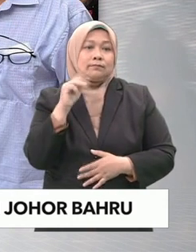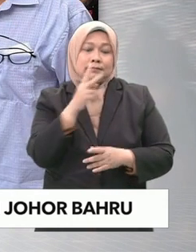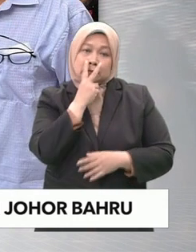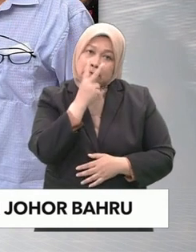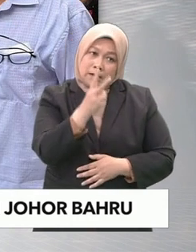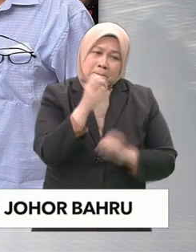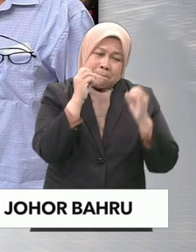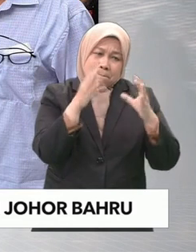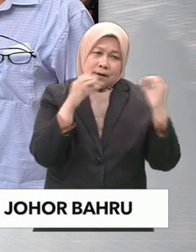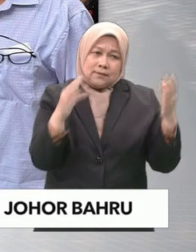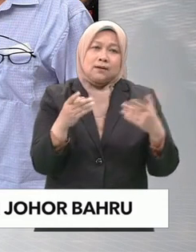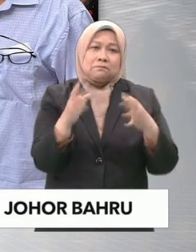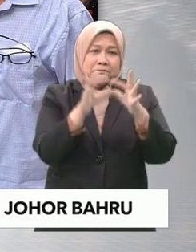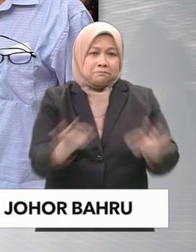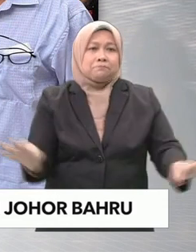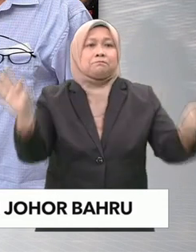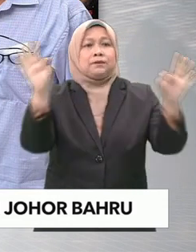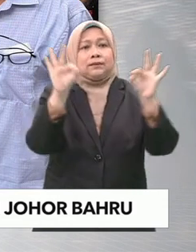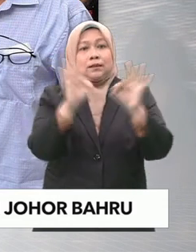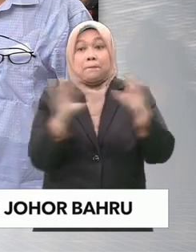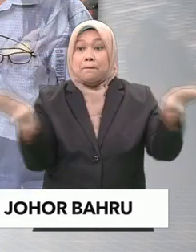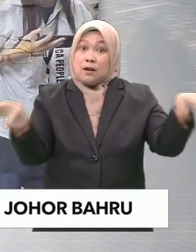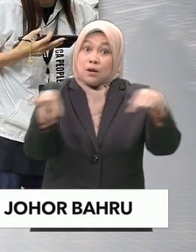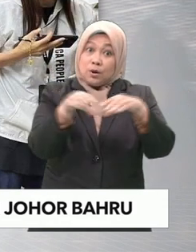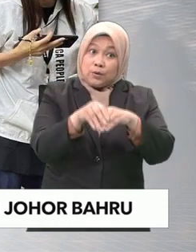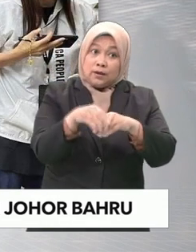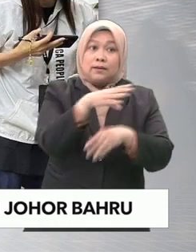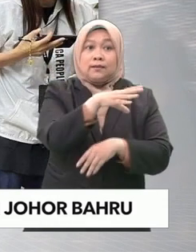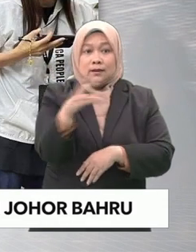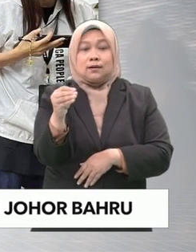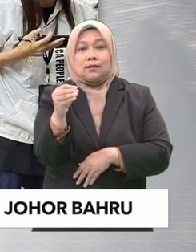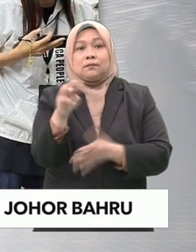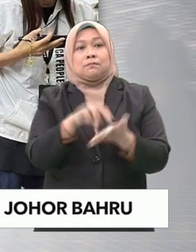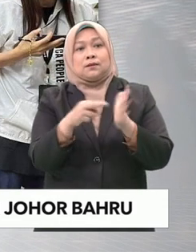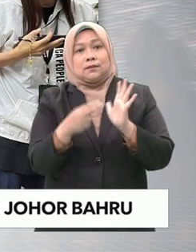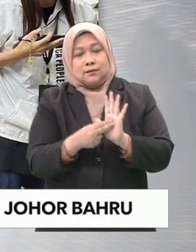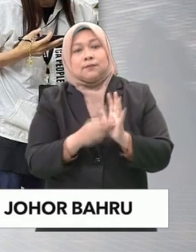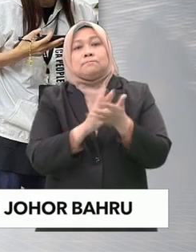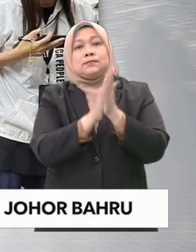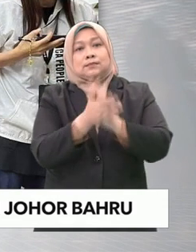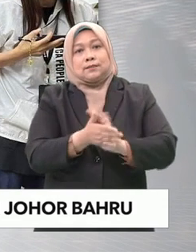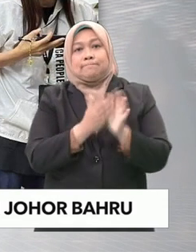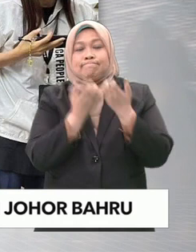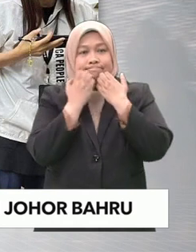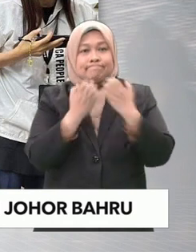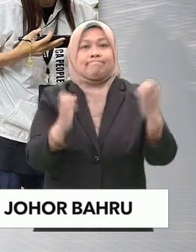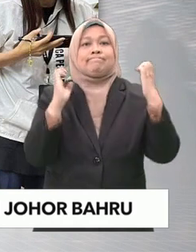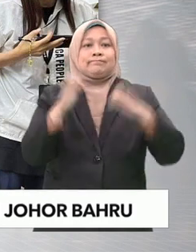menyaksikan banyak detik penting termasuk perkawinannya dan menjadi juru Tere Betawi